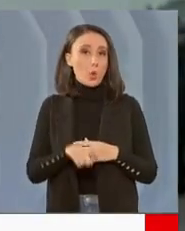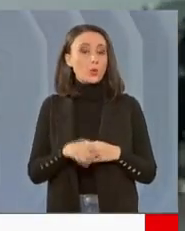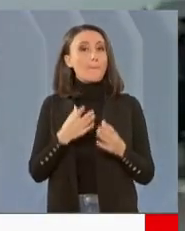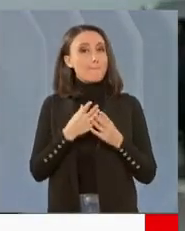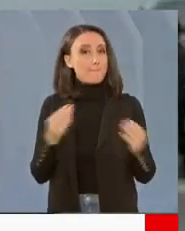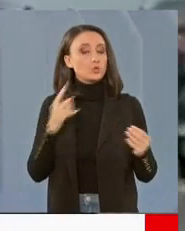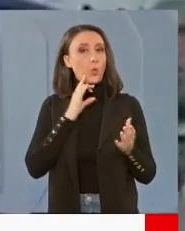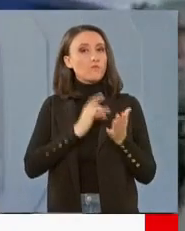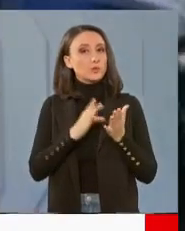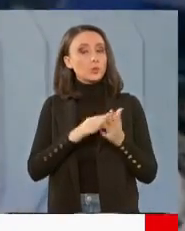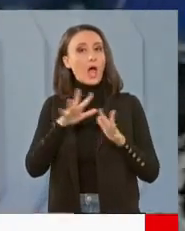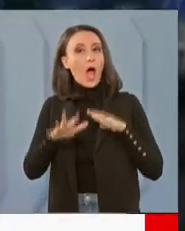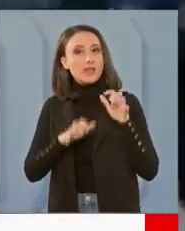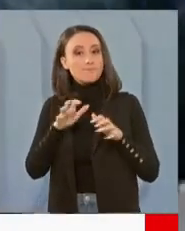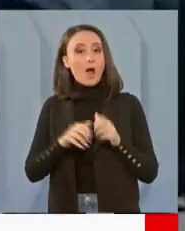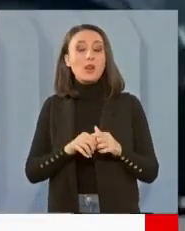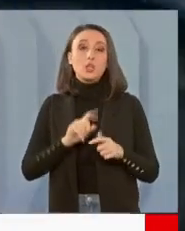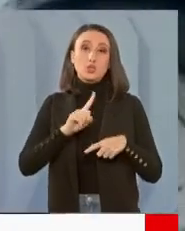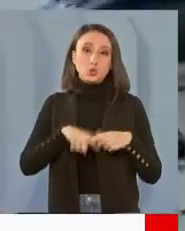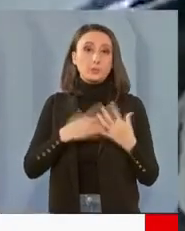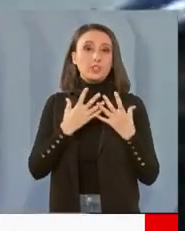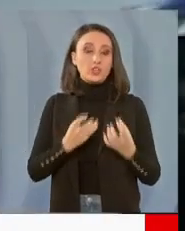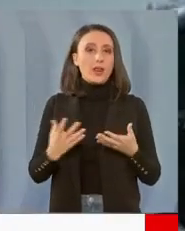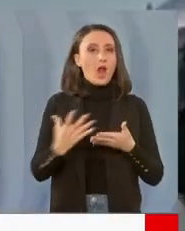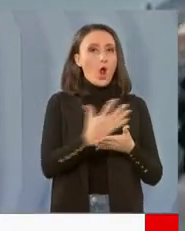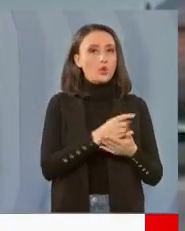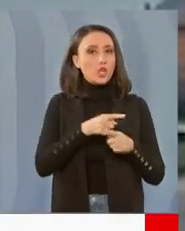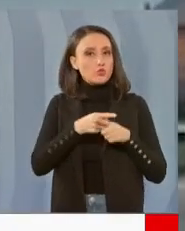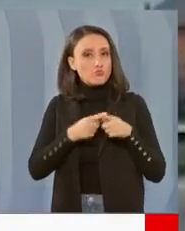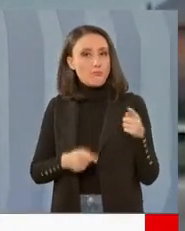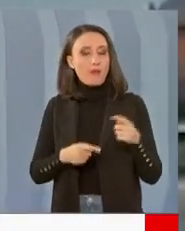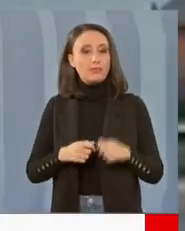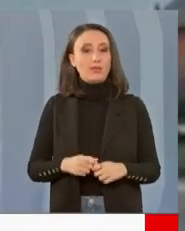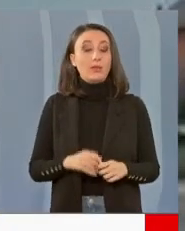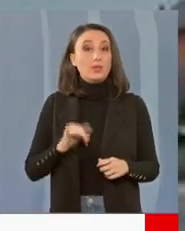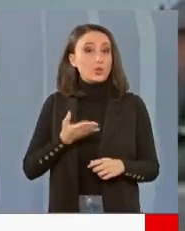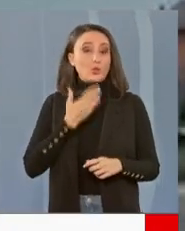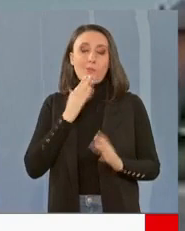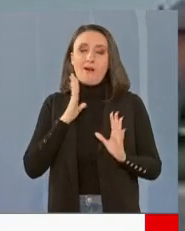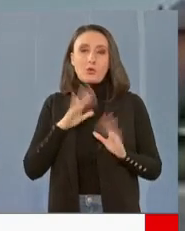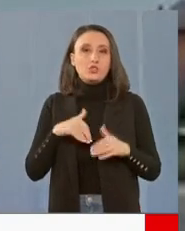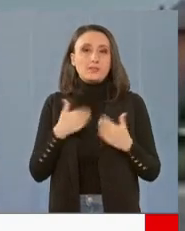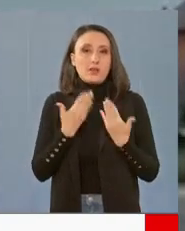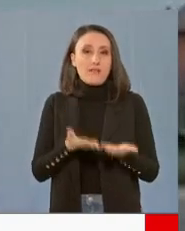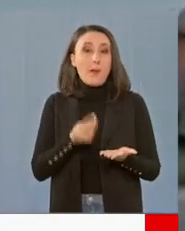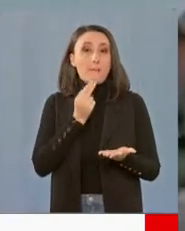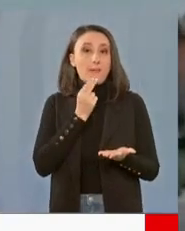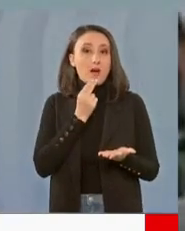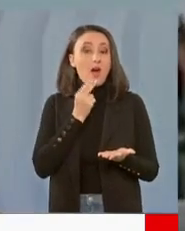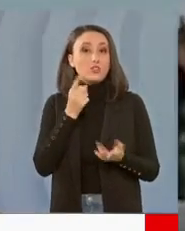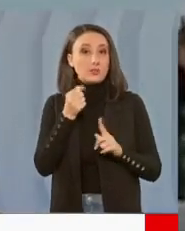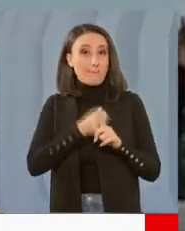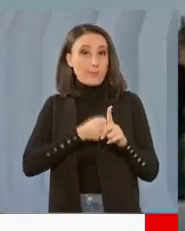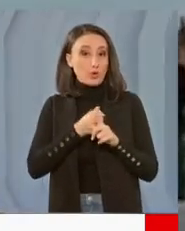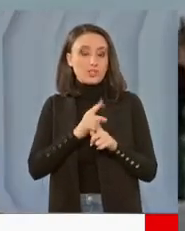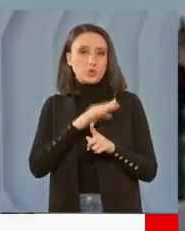dintre ei și-au vândut animalele la abatoare după ce recolta le-a fost înjumătățită de secetă și nu mai aveau ce să le dea de mâncare. Aceste proteste